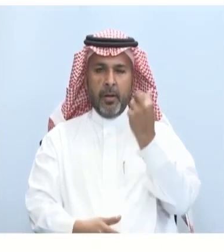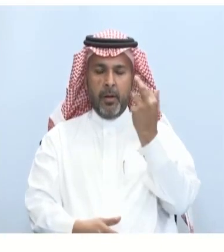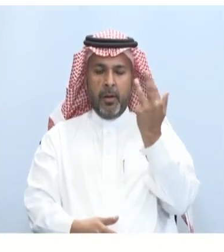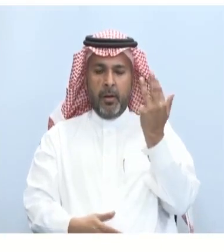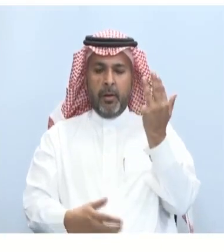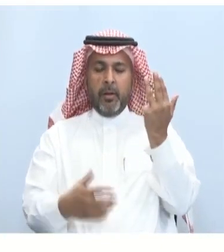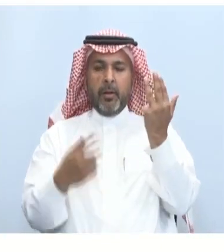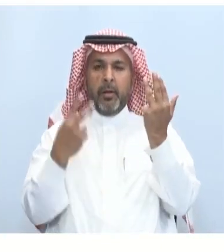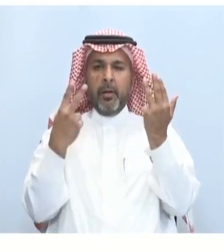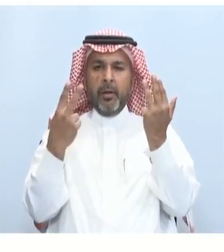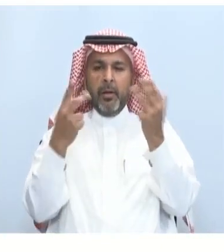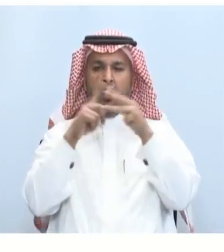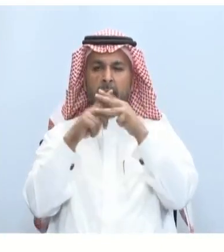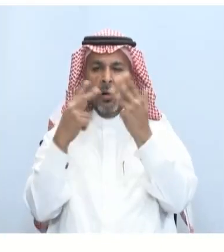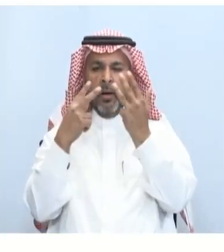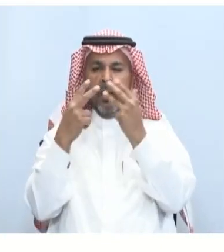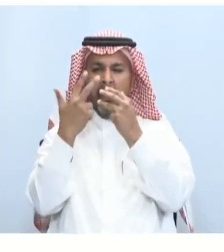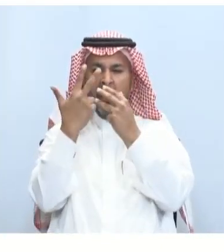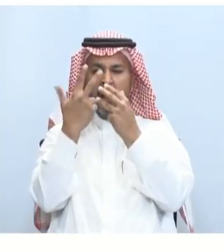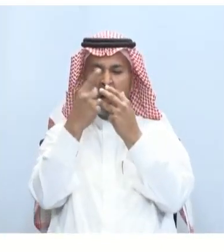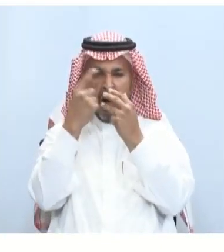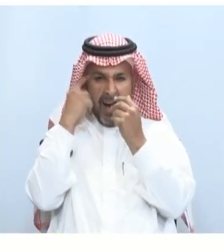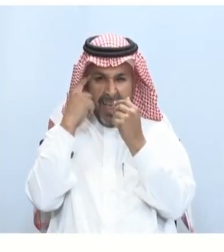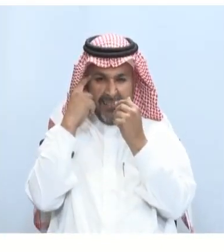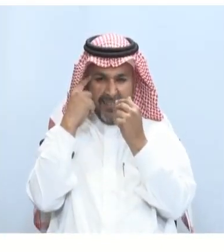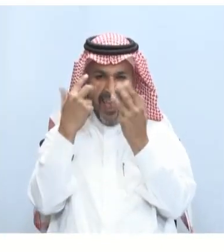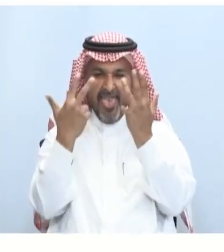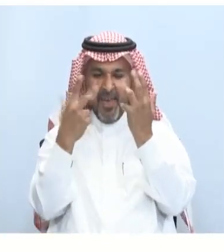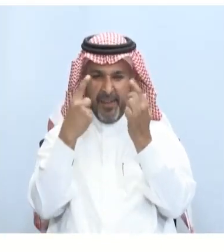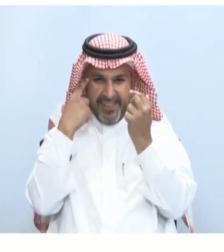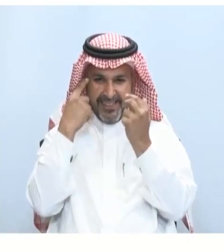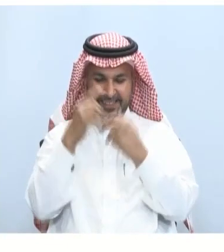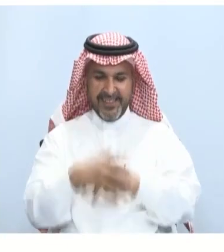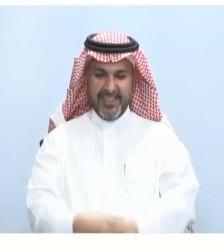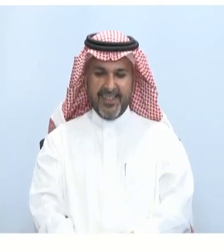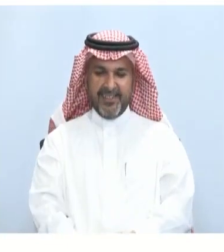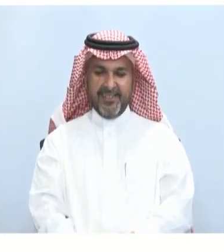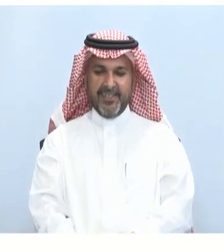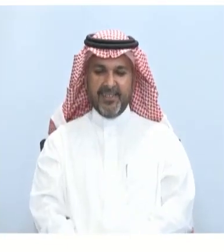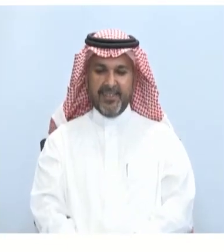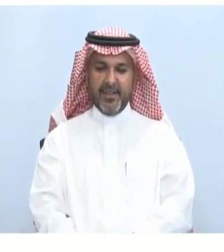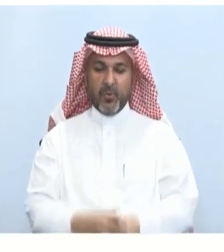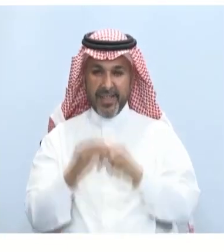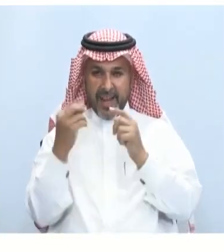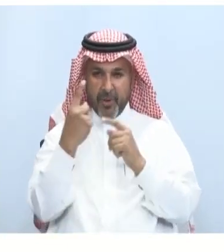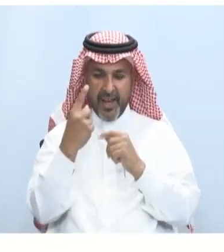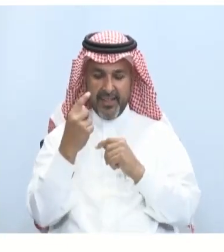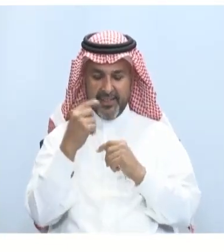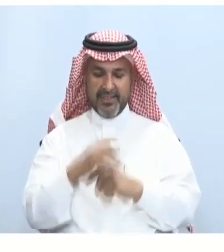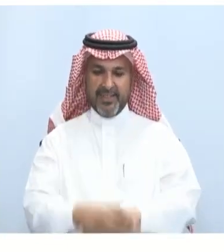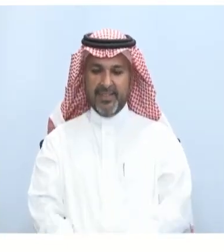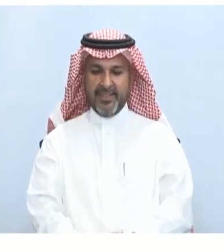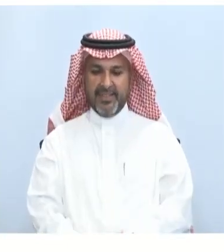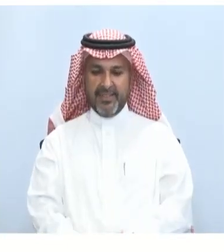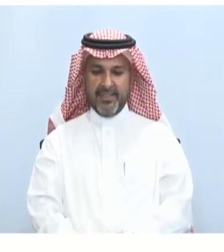سالب تسعه في اثنين لاحظنا هنا ماذا احسنتم ممتاز التسعه مربع كامل راح تطلع بثلاثه وداخل